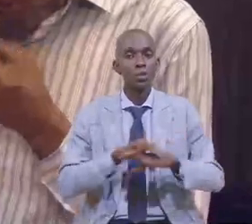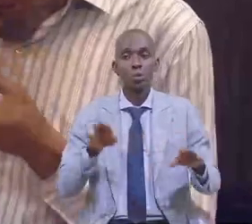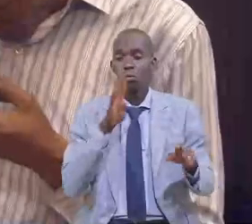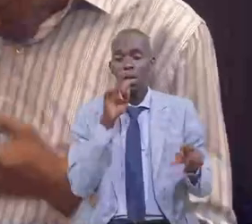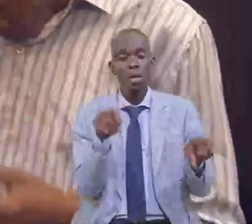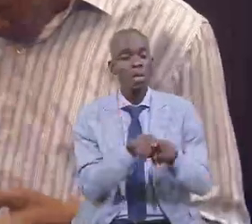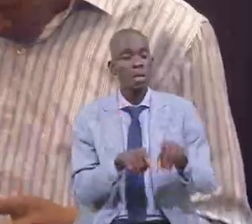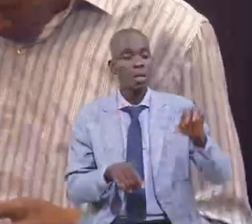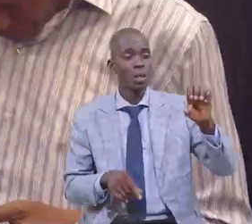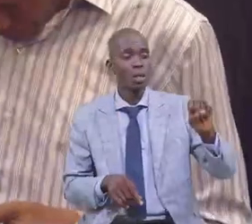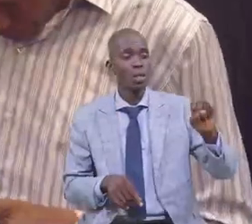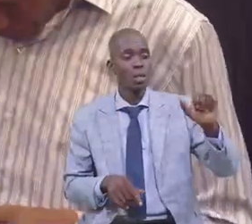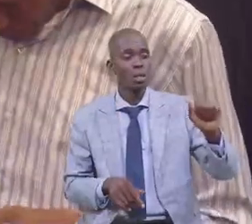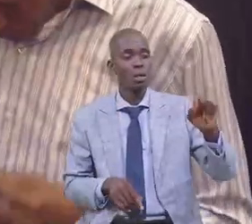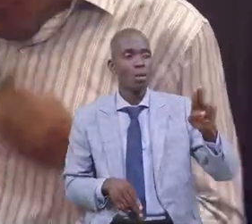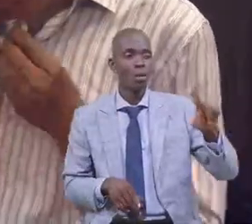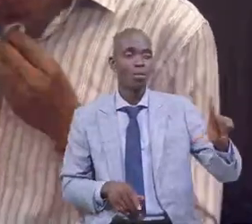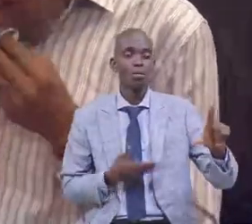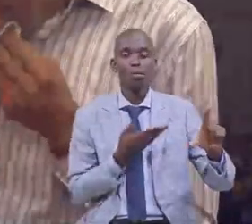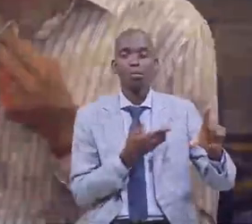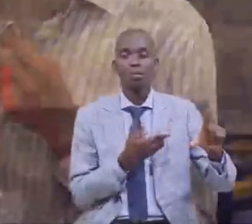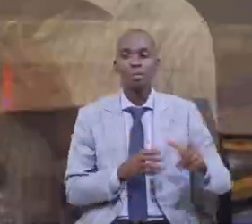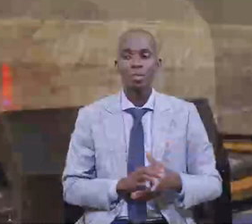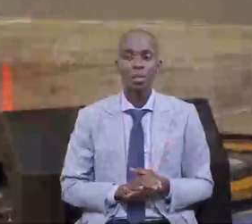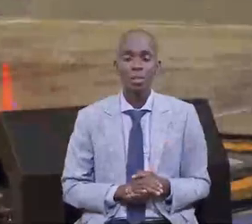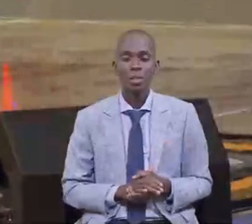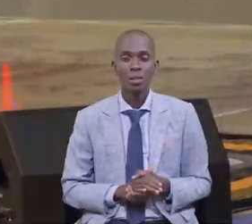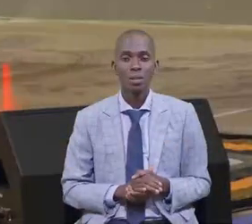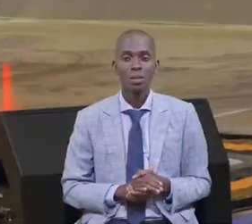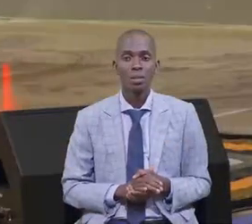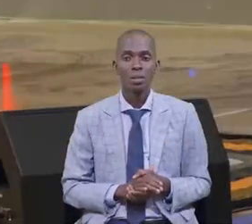Ne soyez pas comme Saül.